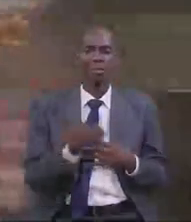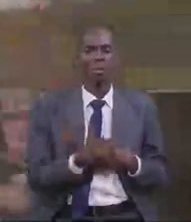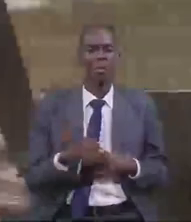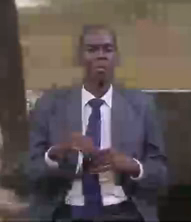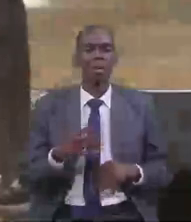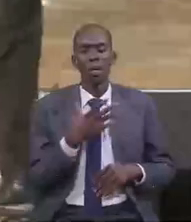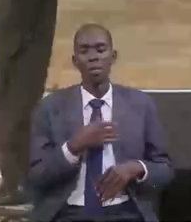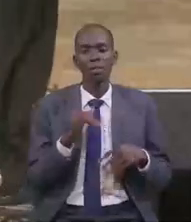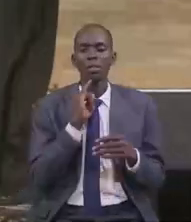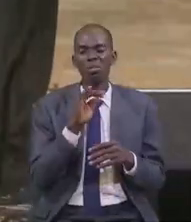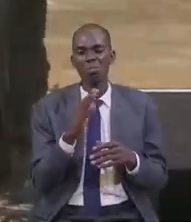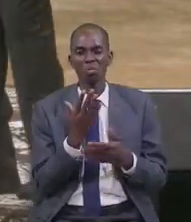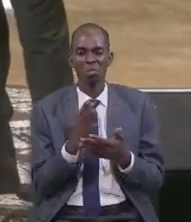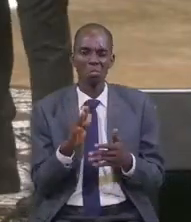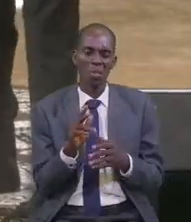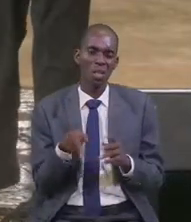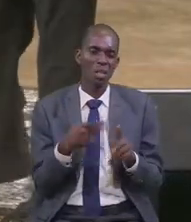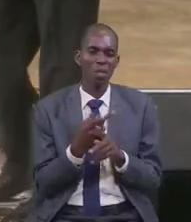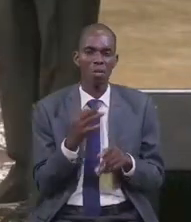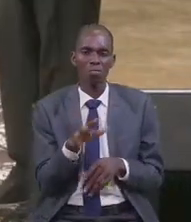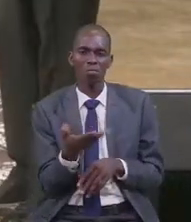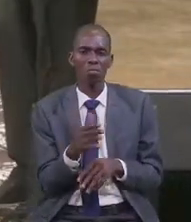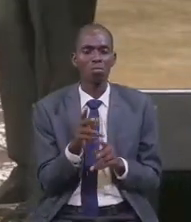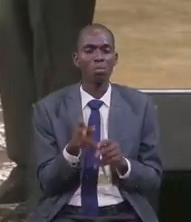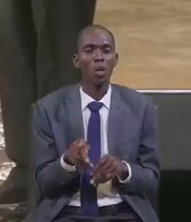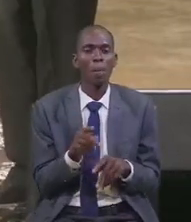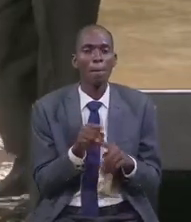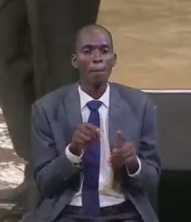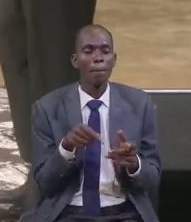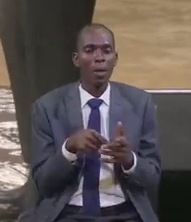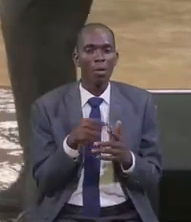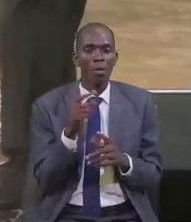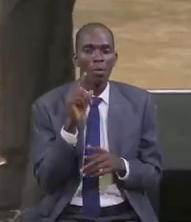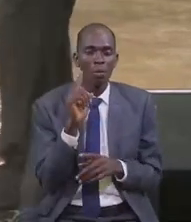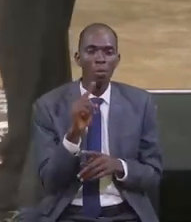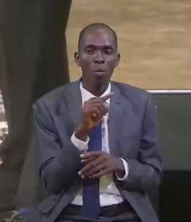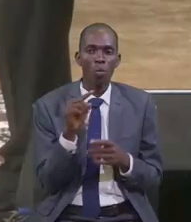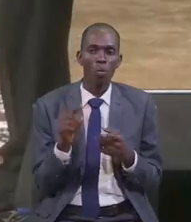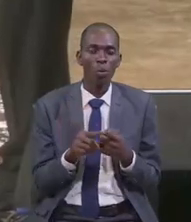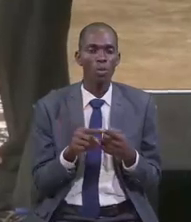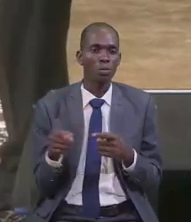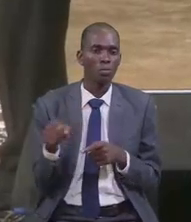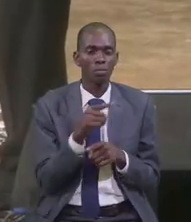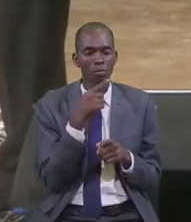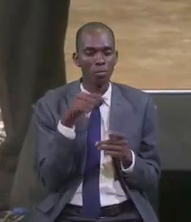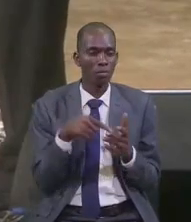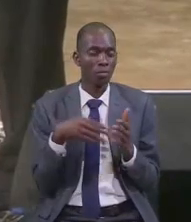est un compromettant, un Nazaréen compromettant, lui il est avec, il accepte tout le monde,